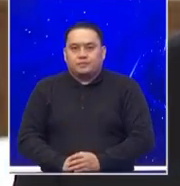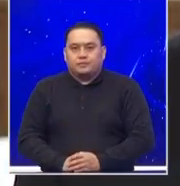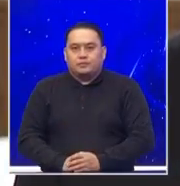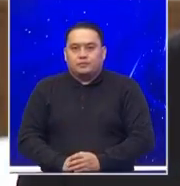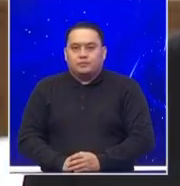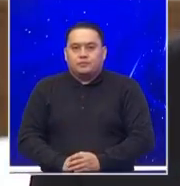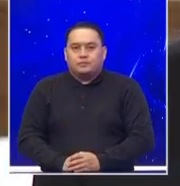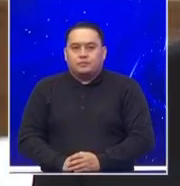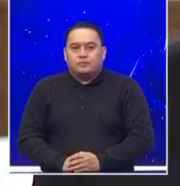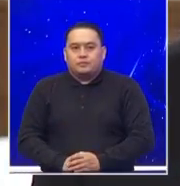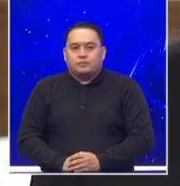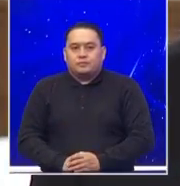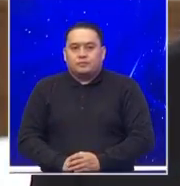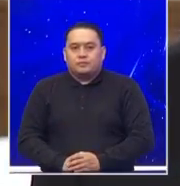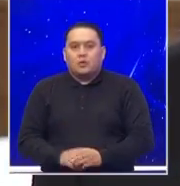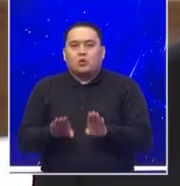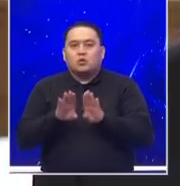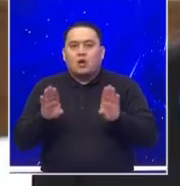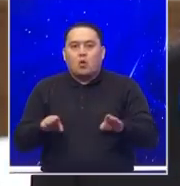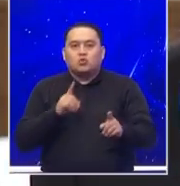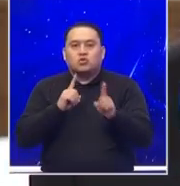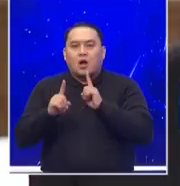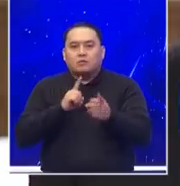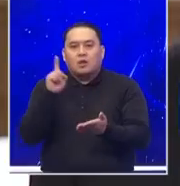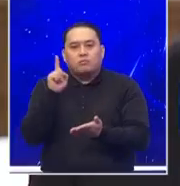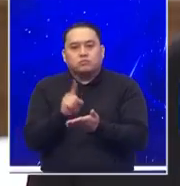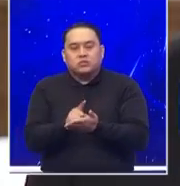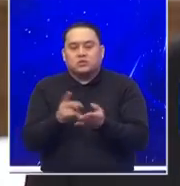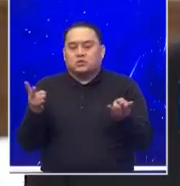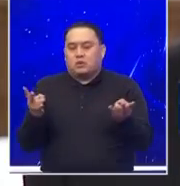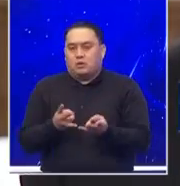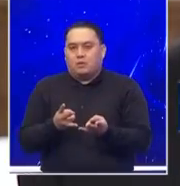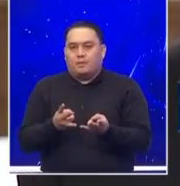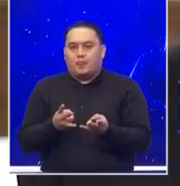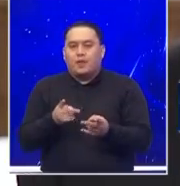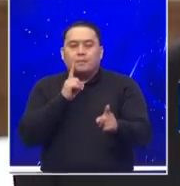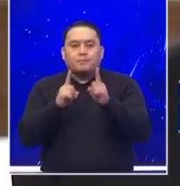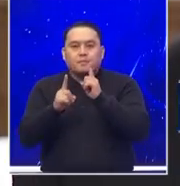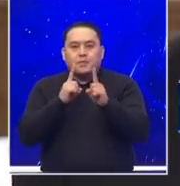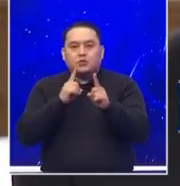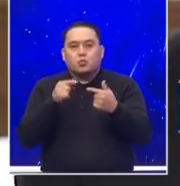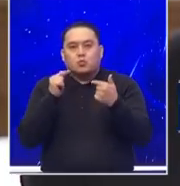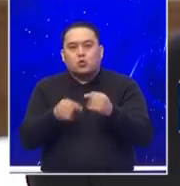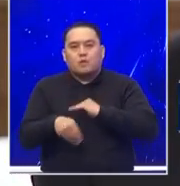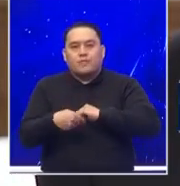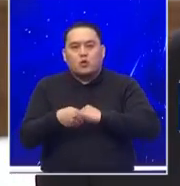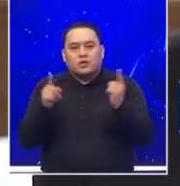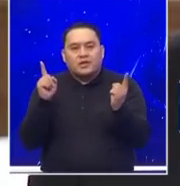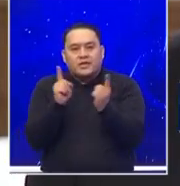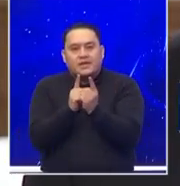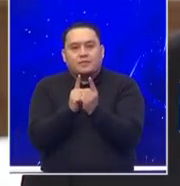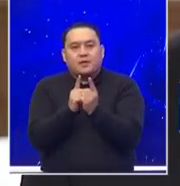Осында жиналыс болу керек. Жылына бір рет жоқ дегенде жылына бір рет біз жиымыз керек, айтымыз керек. Мысалы, бүгін келдік па бүгін?